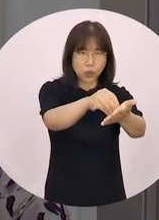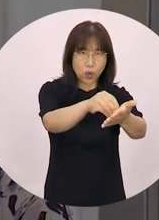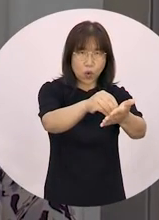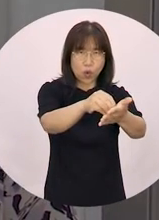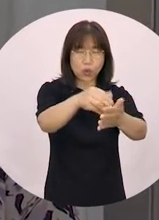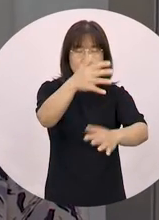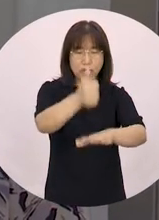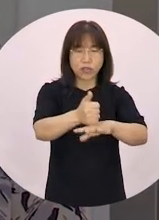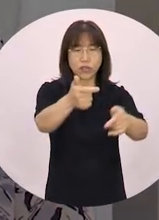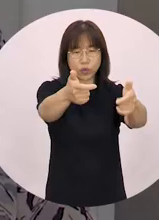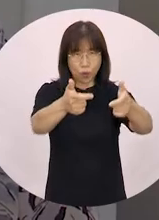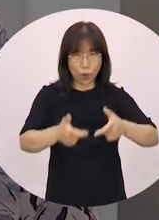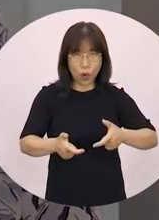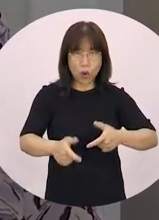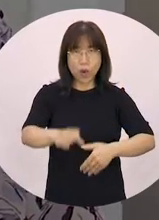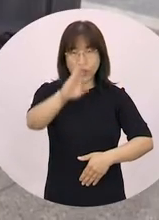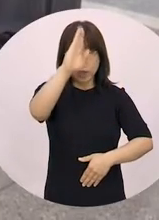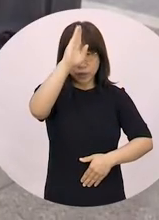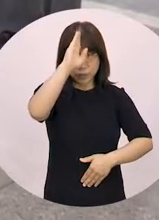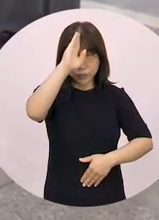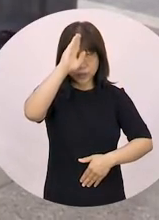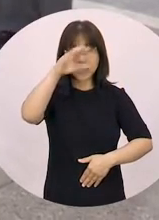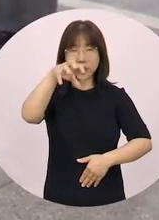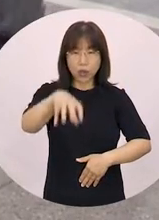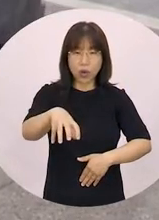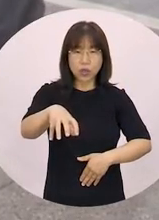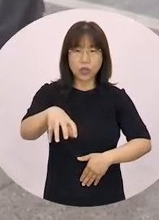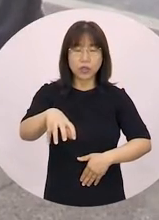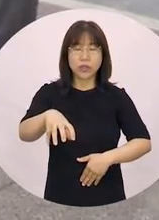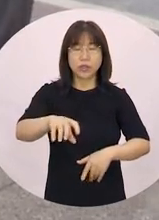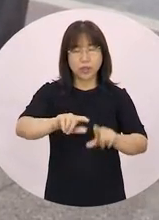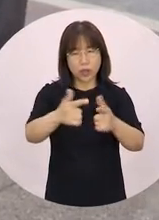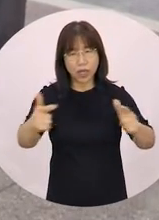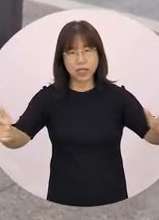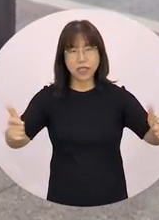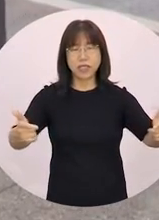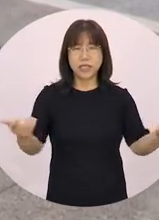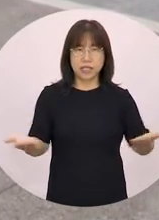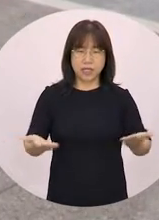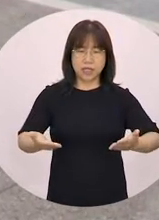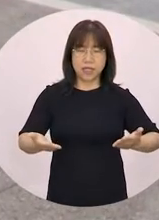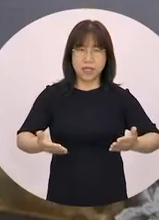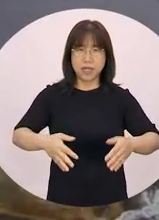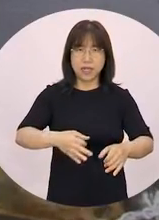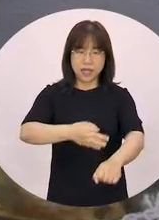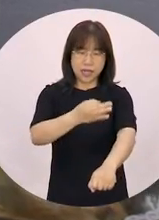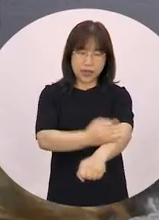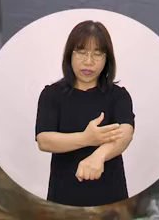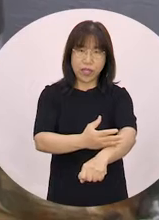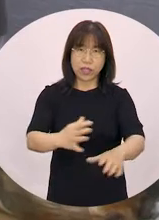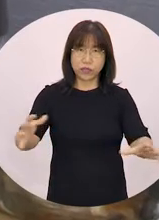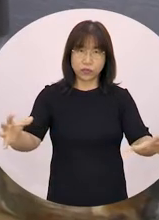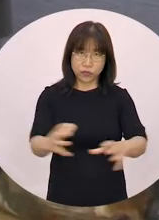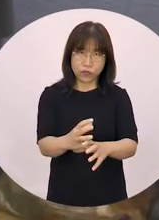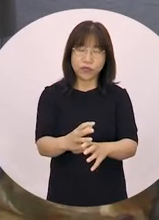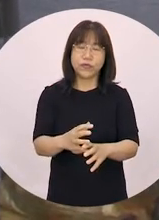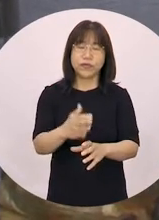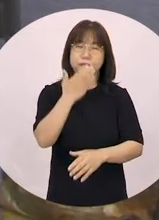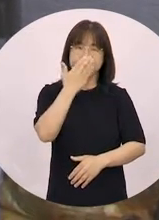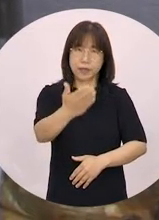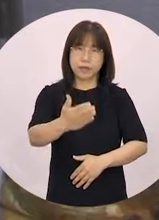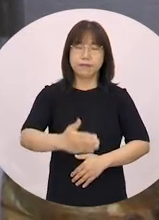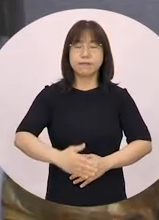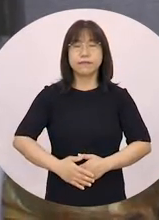통보, 질병관리청 보고까지 전산 시스템으로 이뤄져 선별 진료 현장 업무 과정이 간소화되고